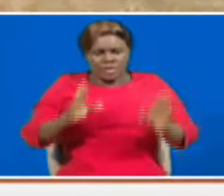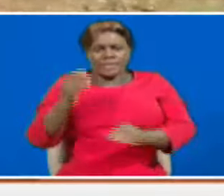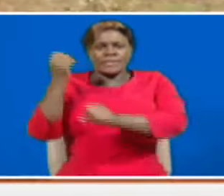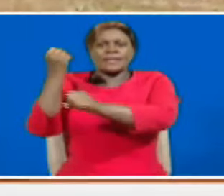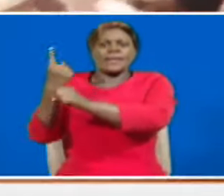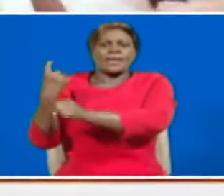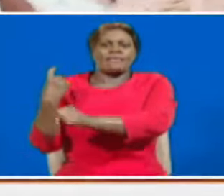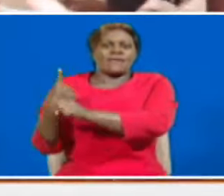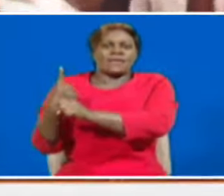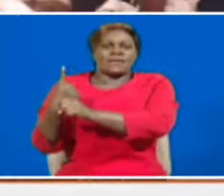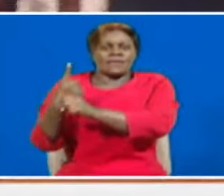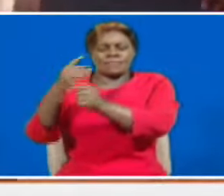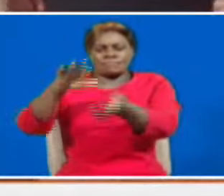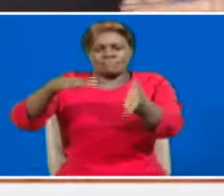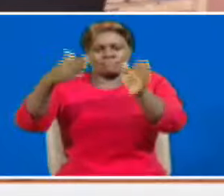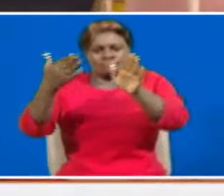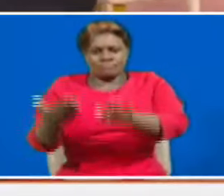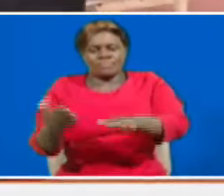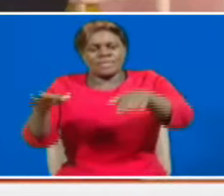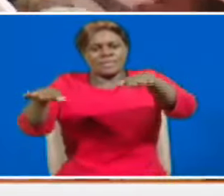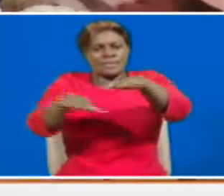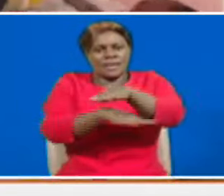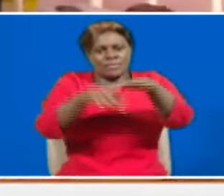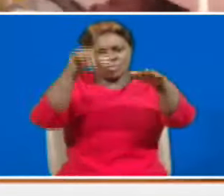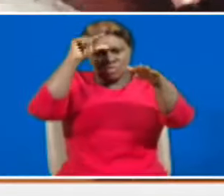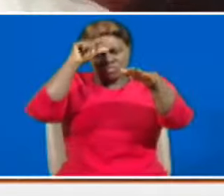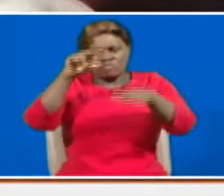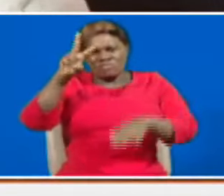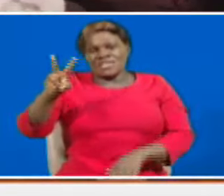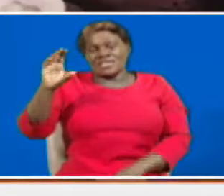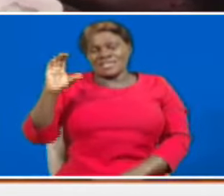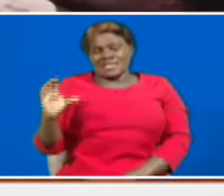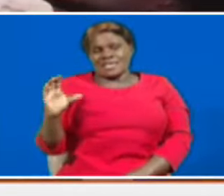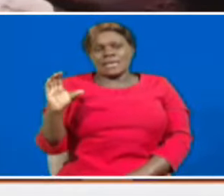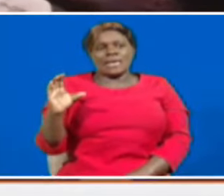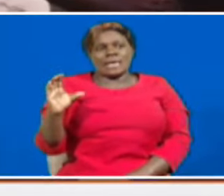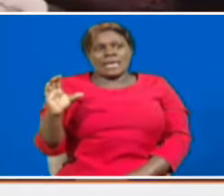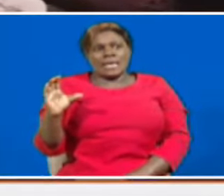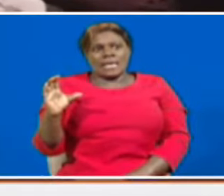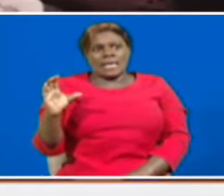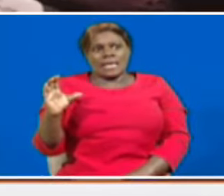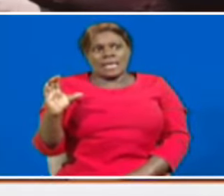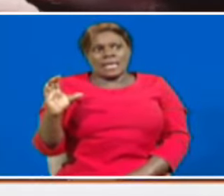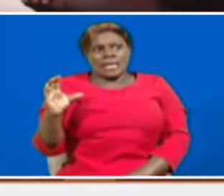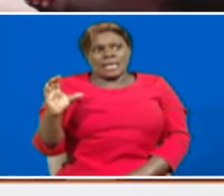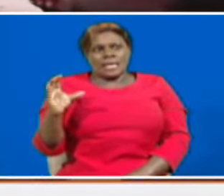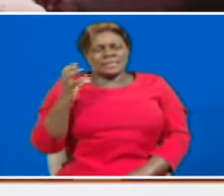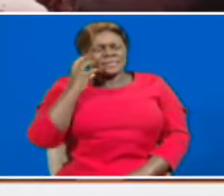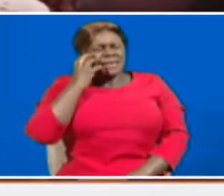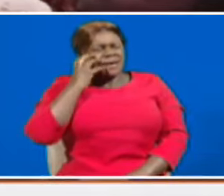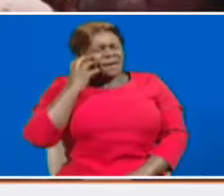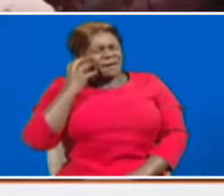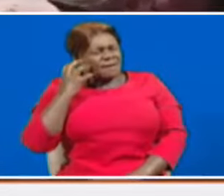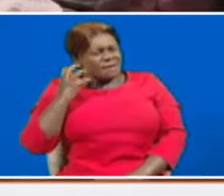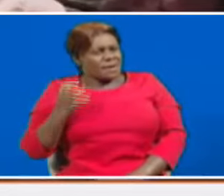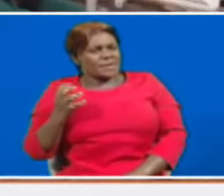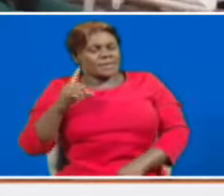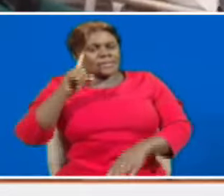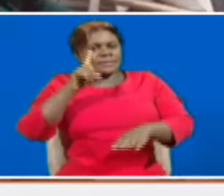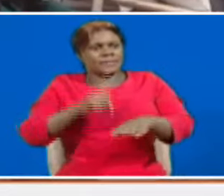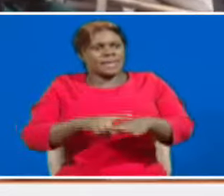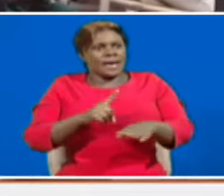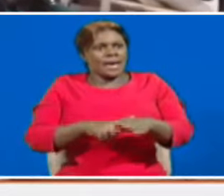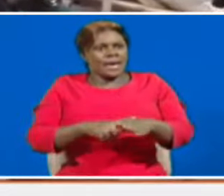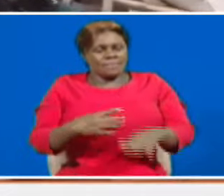11 walifariki. Naibu chancellor wa chuo hicho Profesa Paul Wainaina akionekana mwenye huzuni